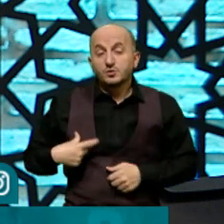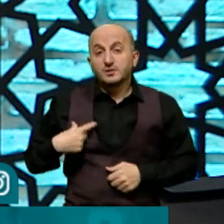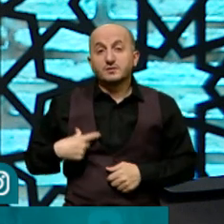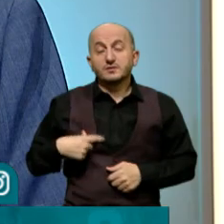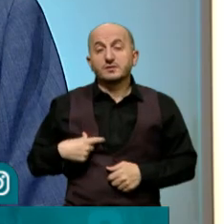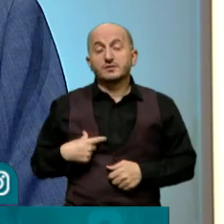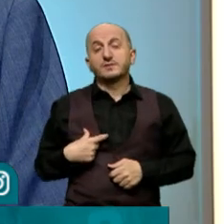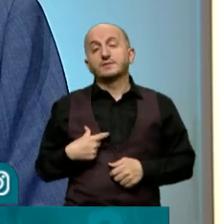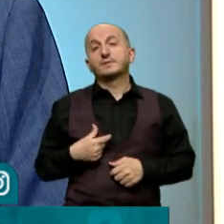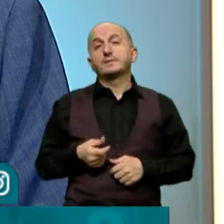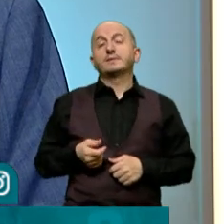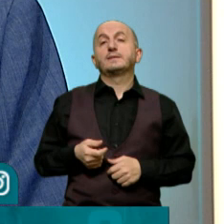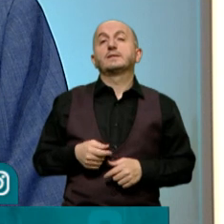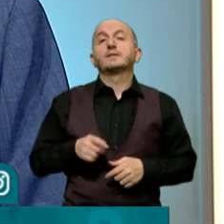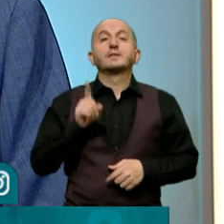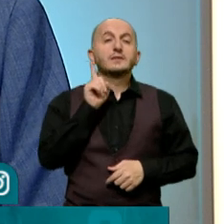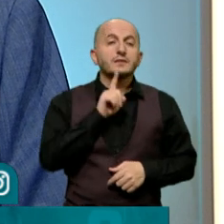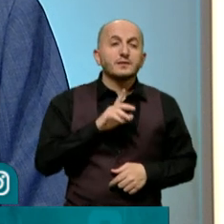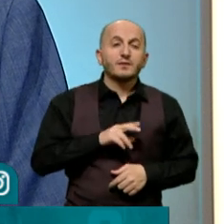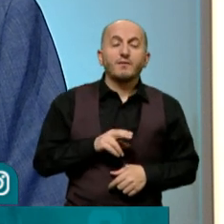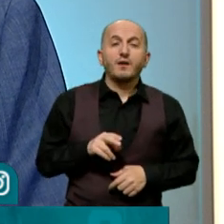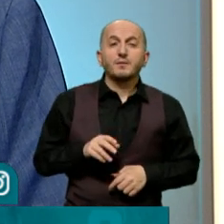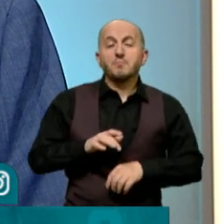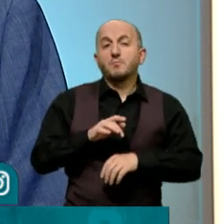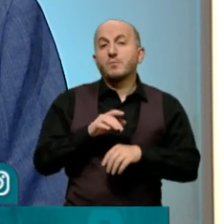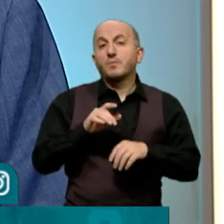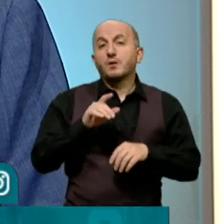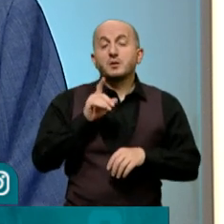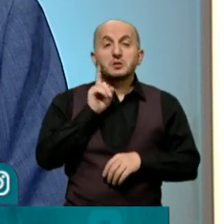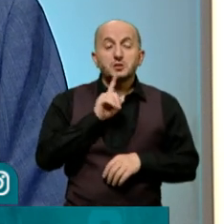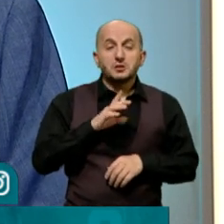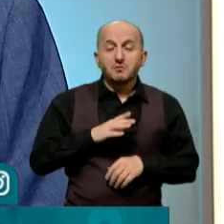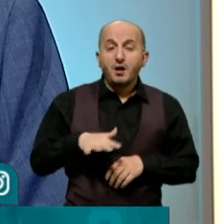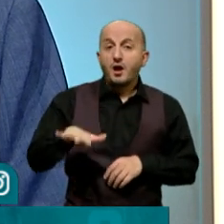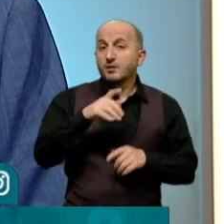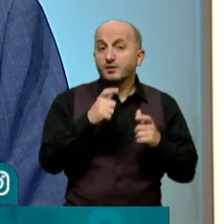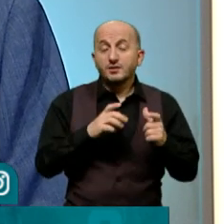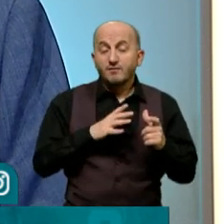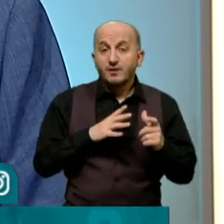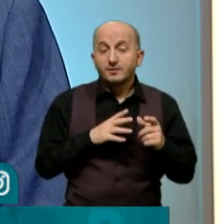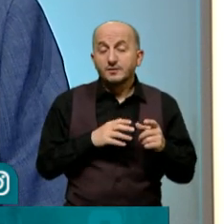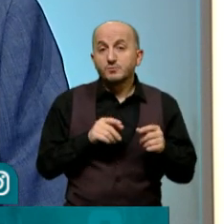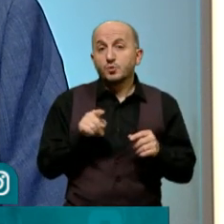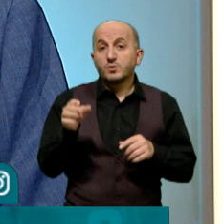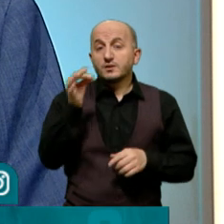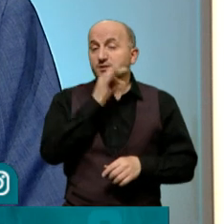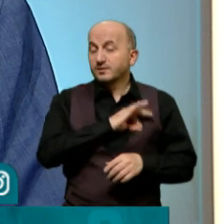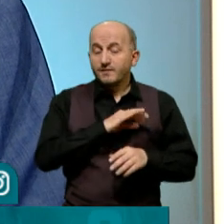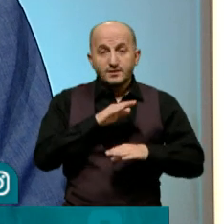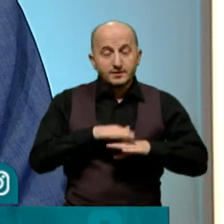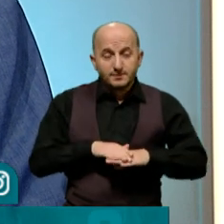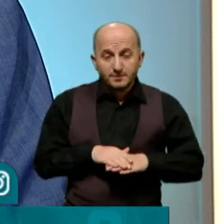bunlar yani İngiltere'de var, Londra'da var, her yerde var. Kaldı ki buralardan da istifade edebilirler.